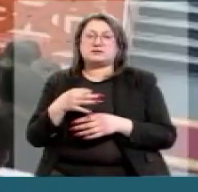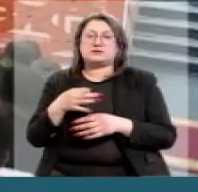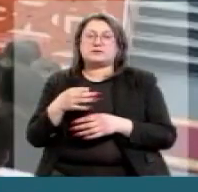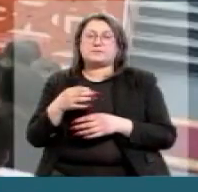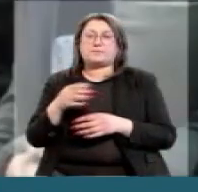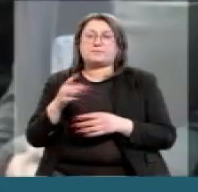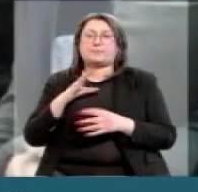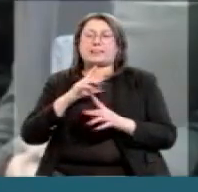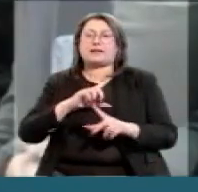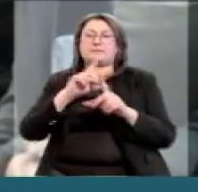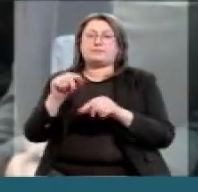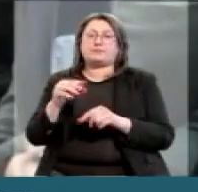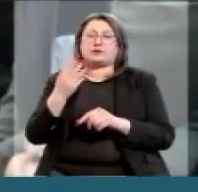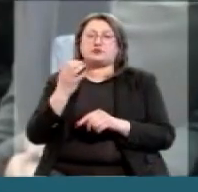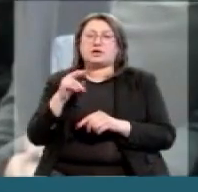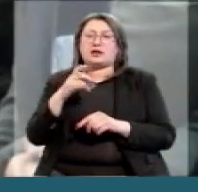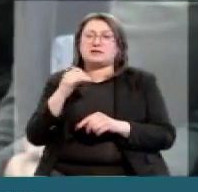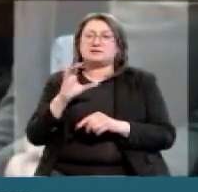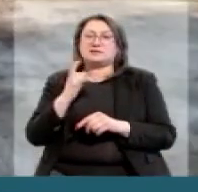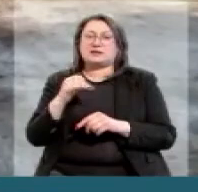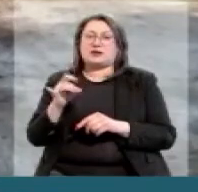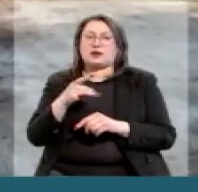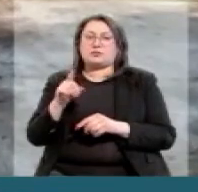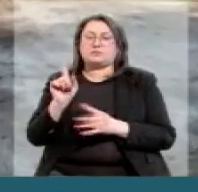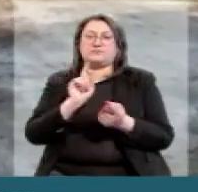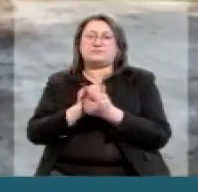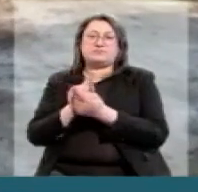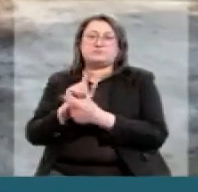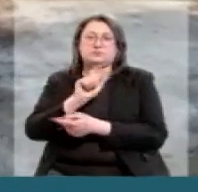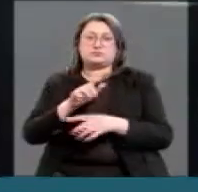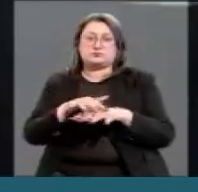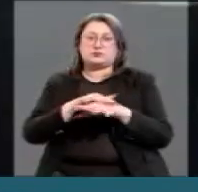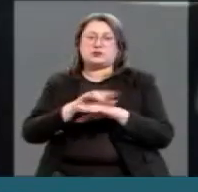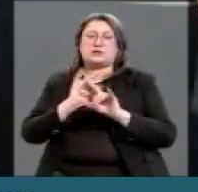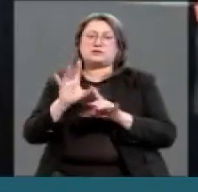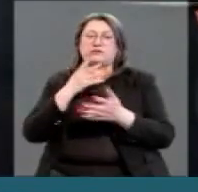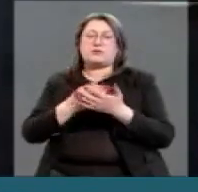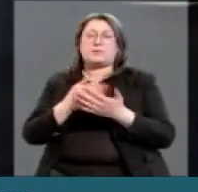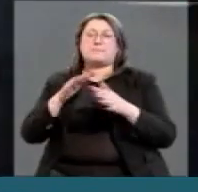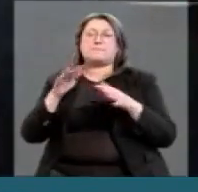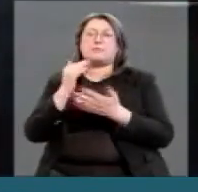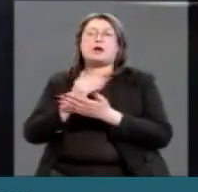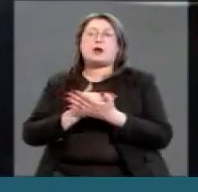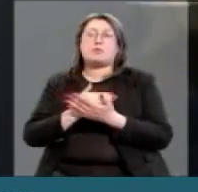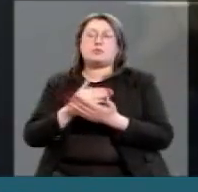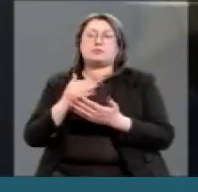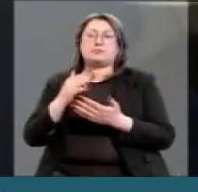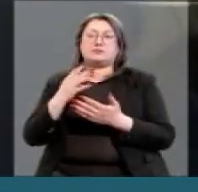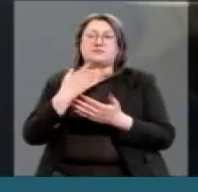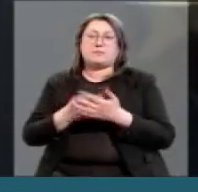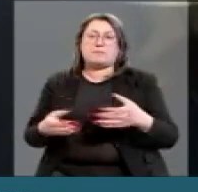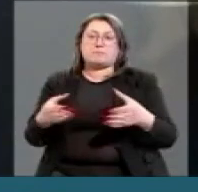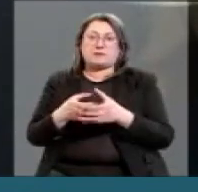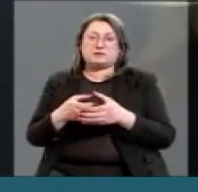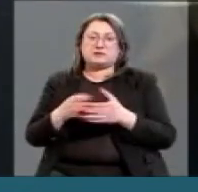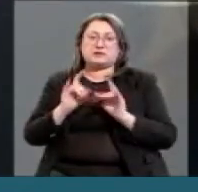Халықпен кездесіп, партияның негізгі тұғырнамасы таныстырылды. Саяси науқанның маңызы жайында сөз қозға барынша халықты толғандырған мәселелер жай талқыланды.